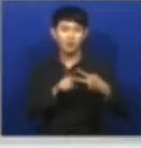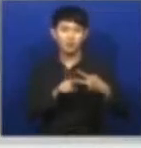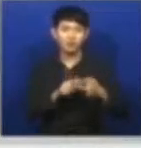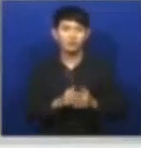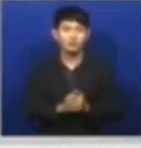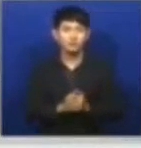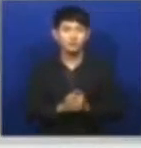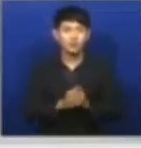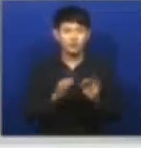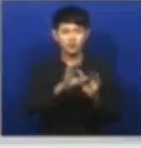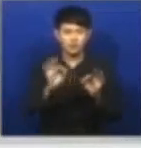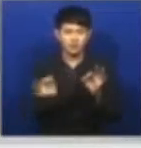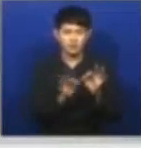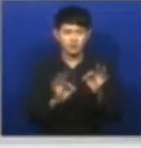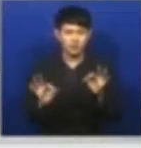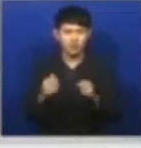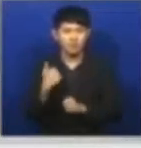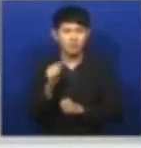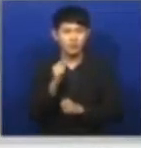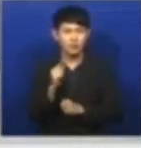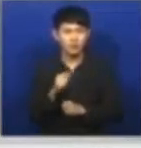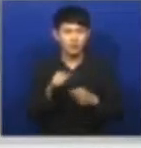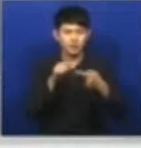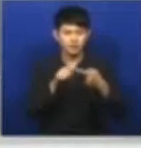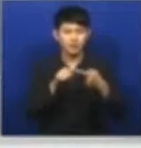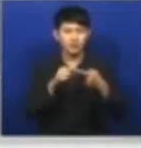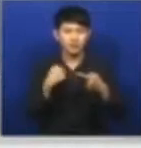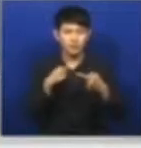อท่านเขียนหมายมีทั้งหมดด้านละ